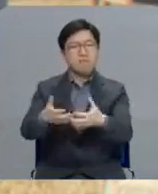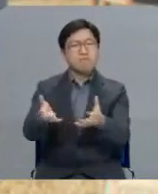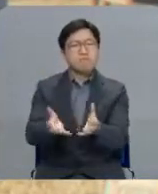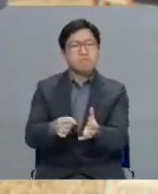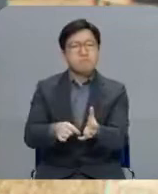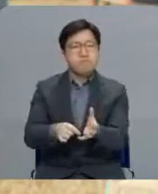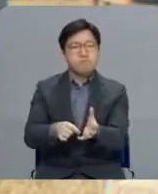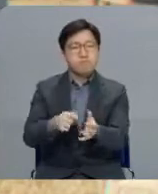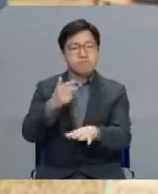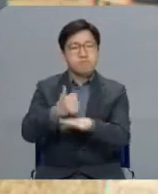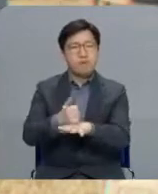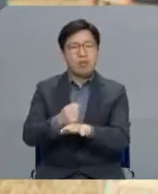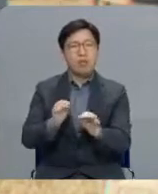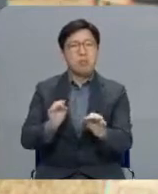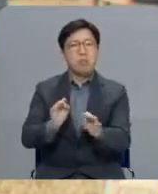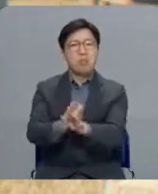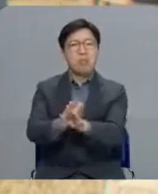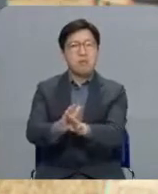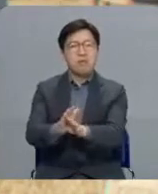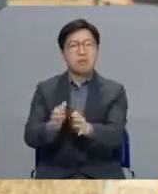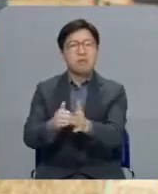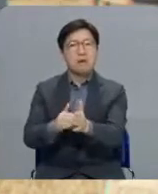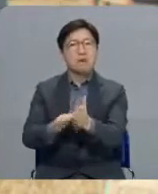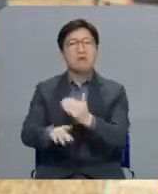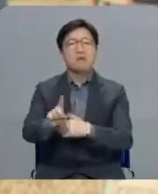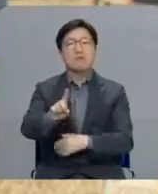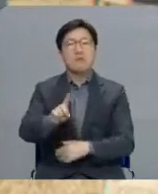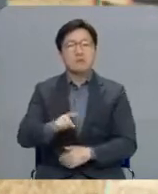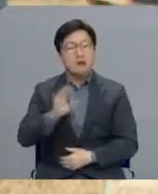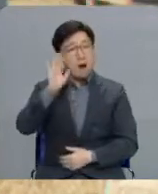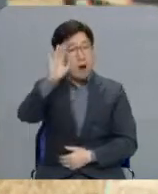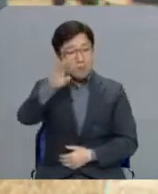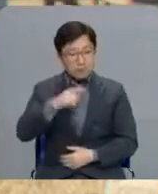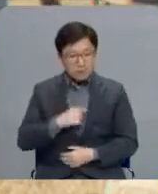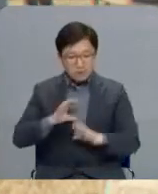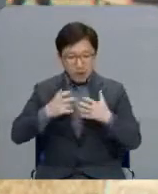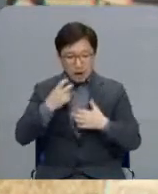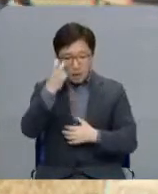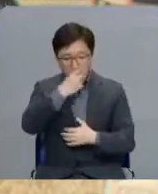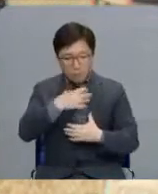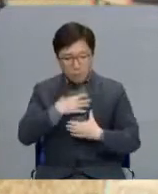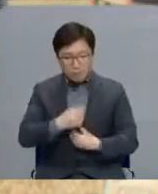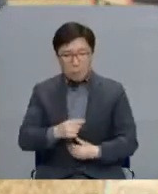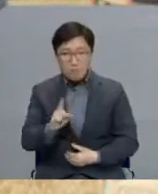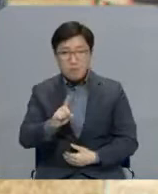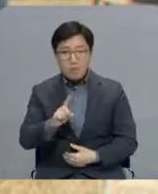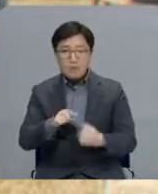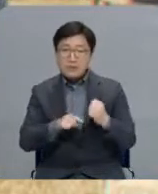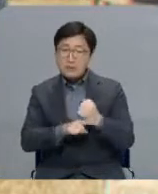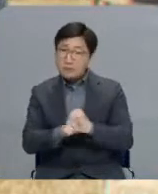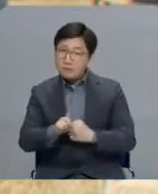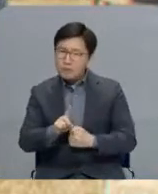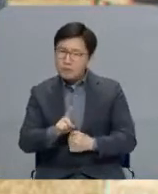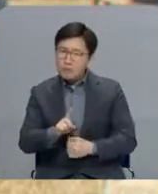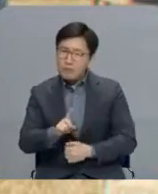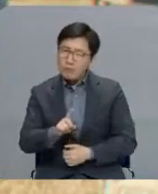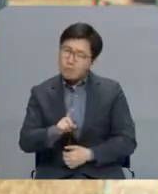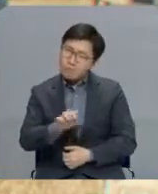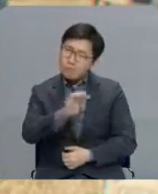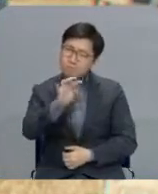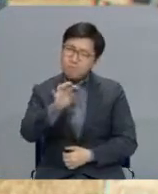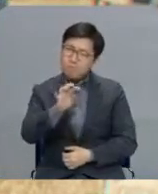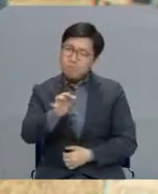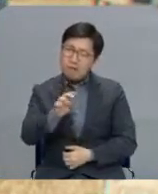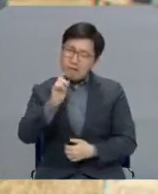공동체들을 없애면서 우리가 만들 수 있는 안보라는 게 대체 무엇일까? 이거는 아주